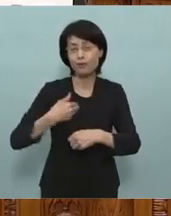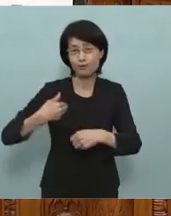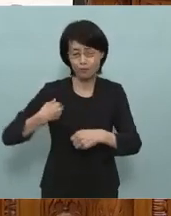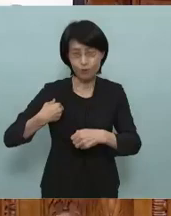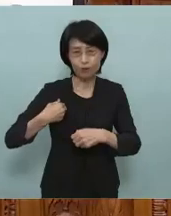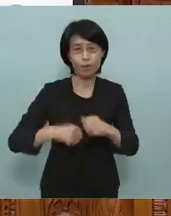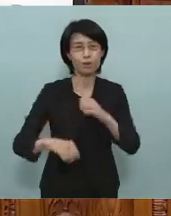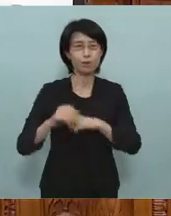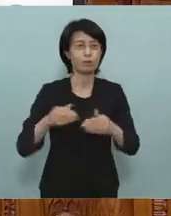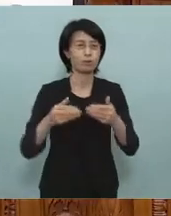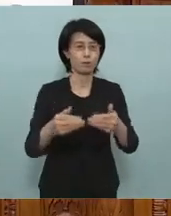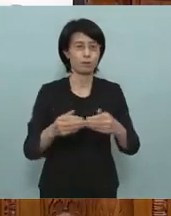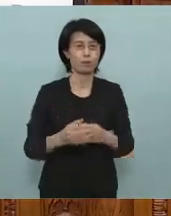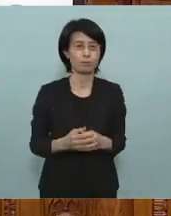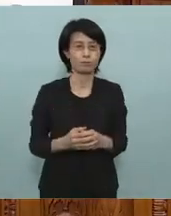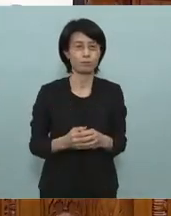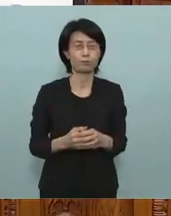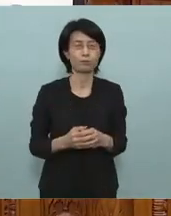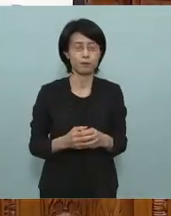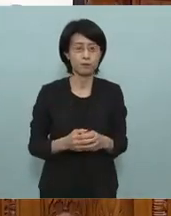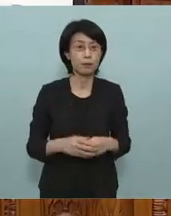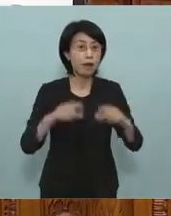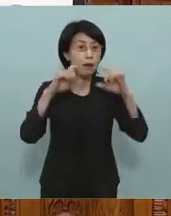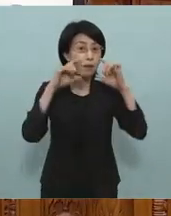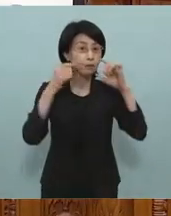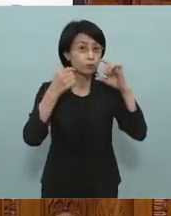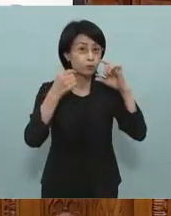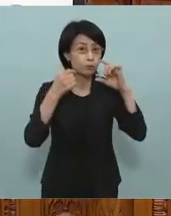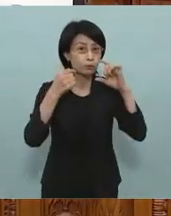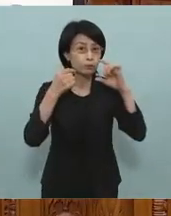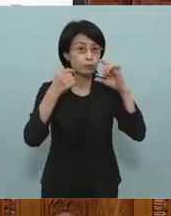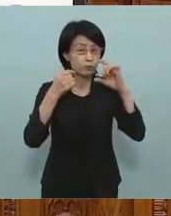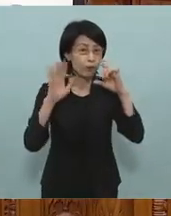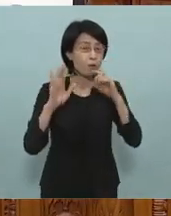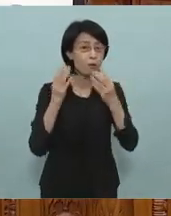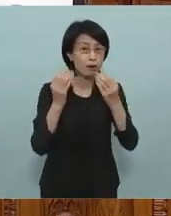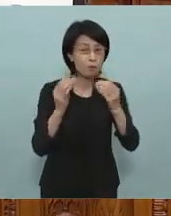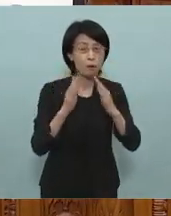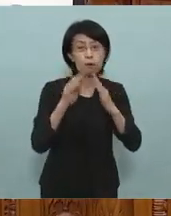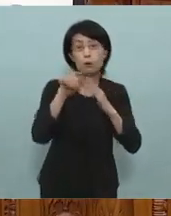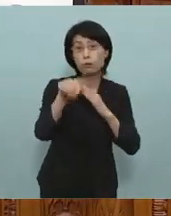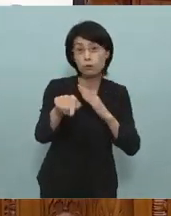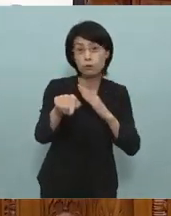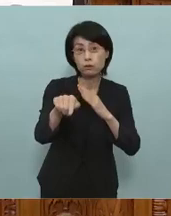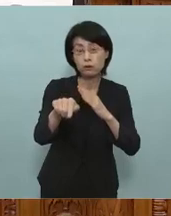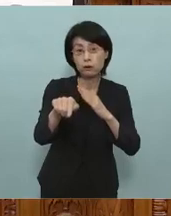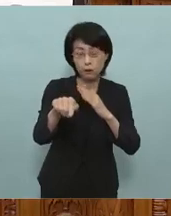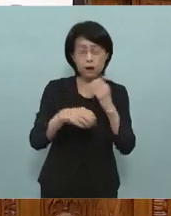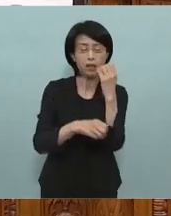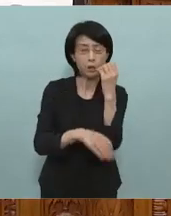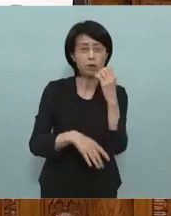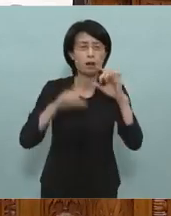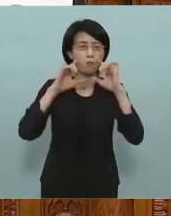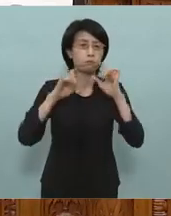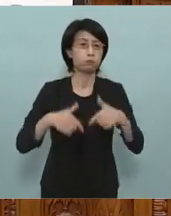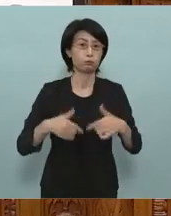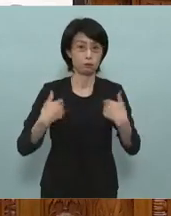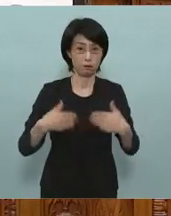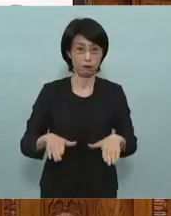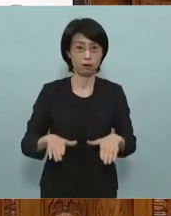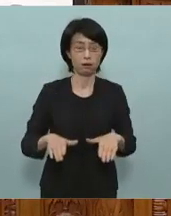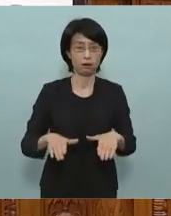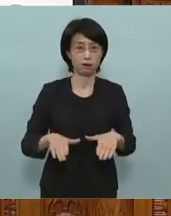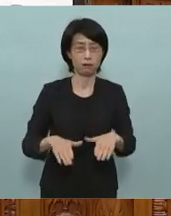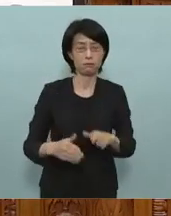取り組んでまいりますマスクについては引き続き屋外は原則不要です近く